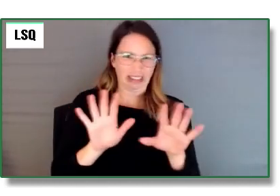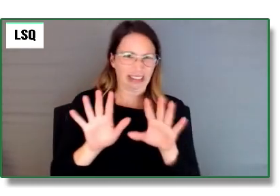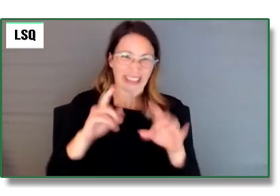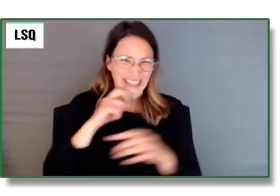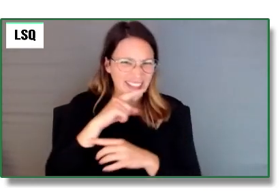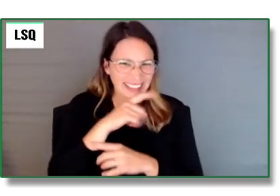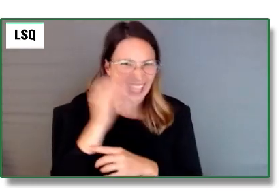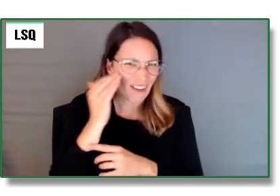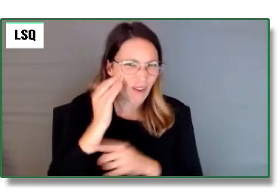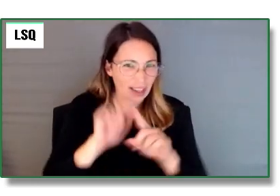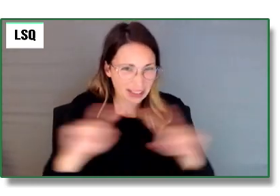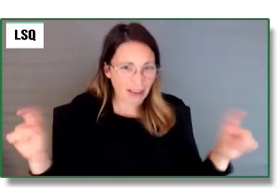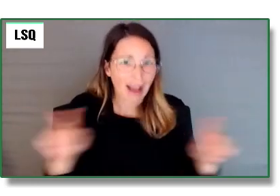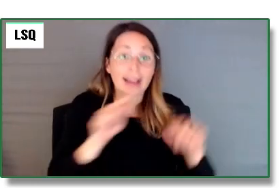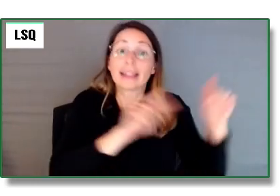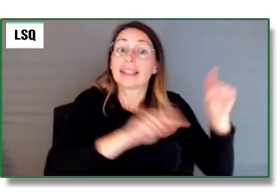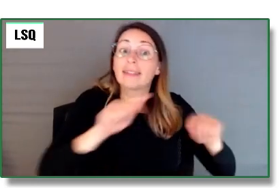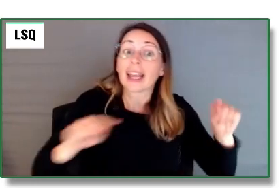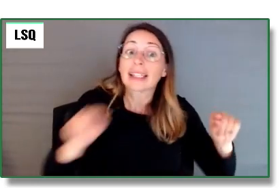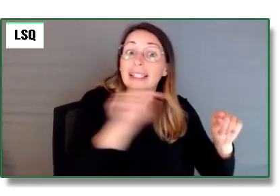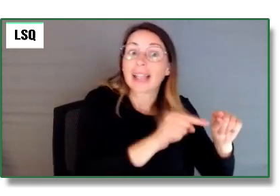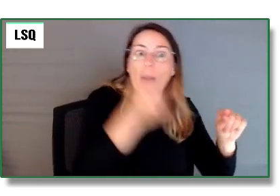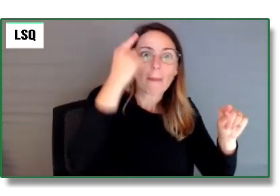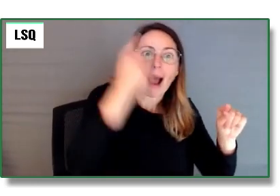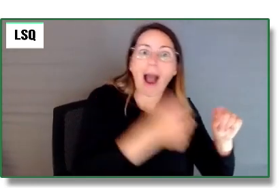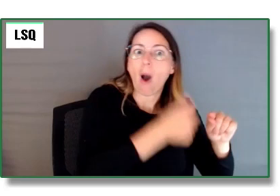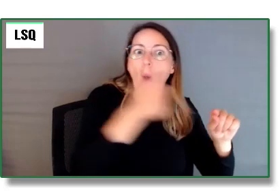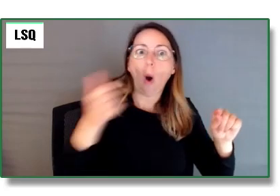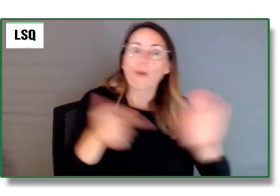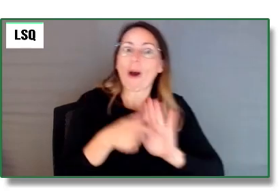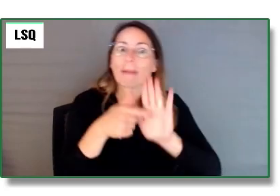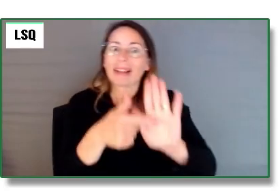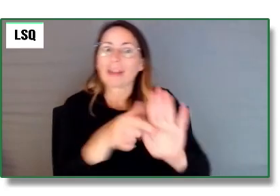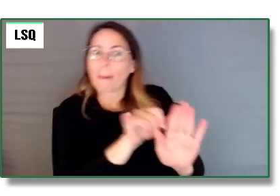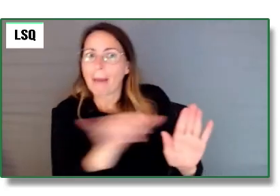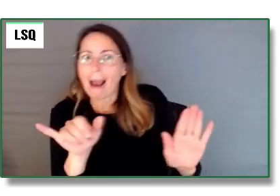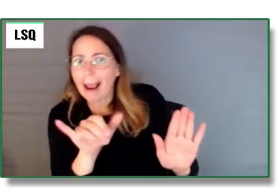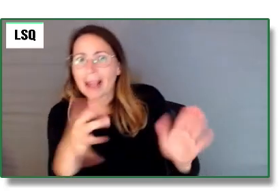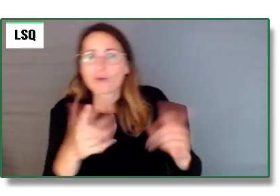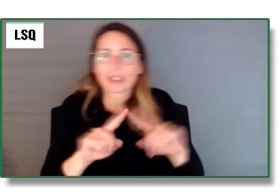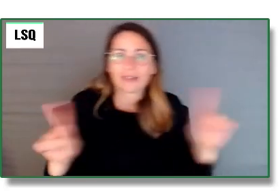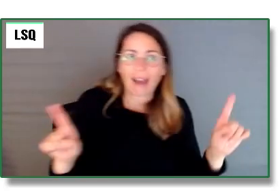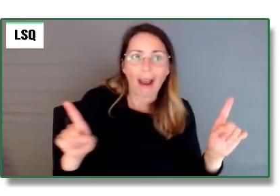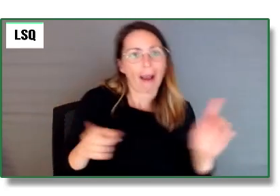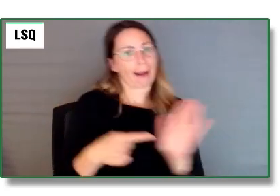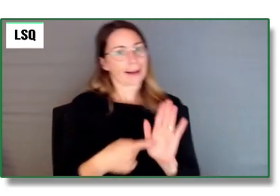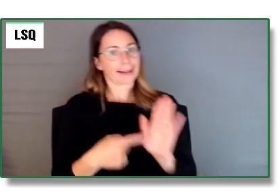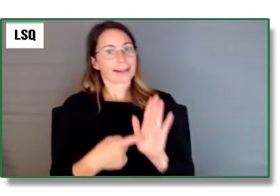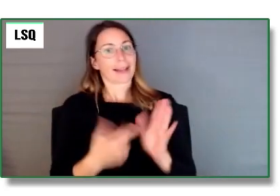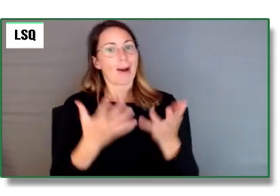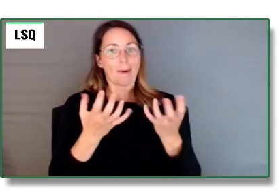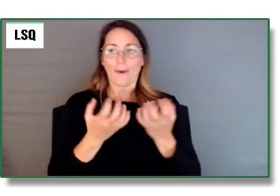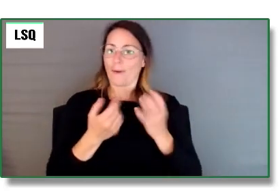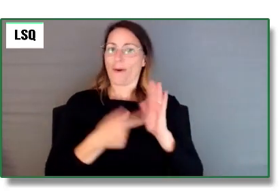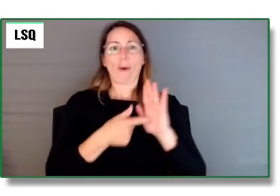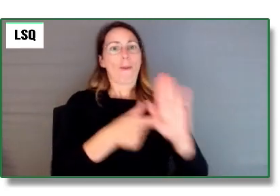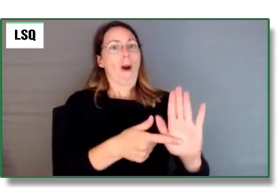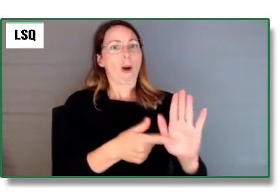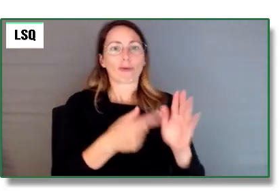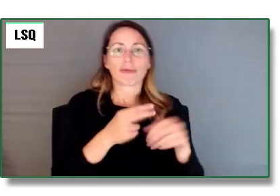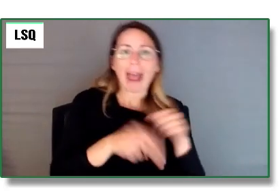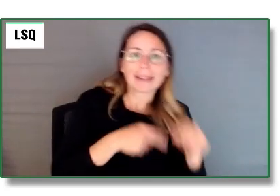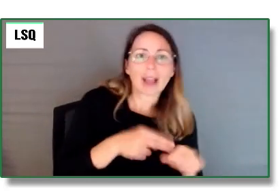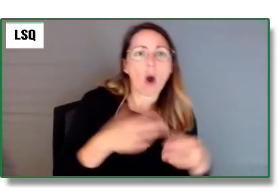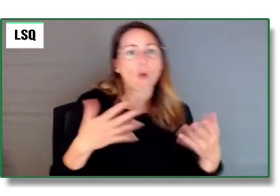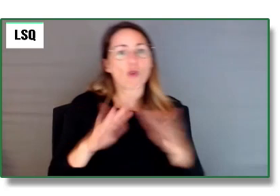est synonyme aux autres et nous tentons souvent de démontrer notre inclusion en tant que nation, communauté, entreprise ou équipe en mettant en avant notre